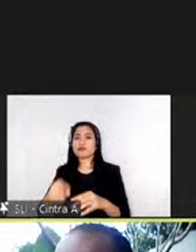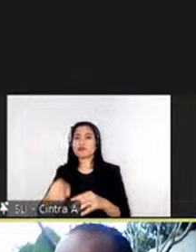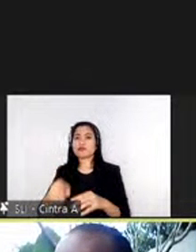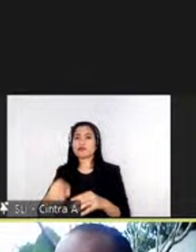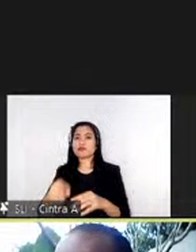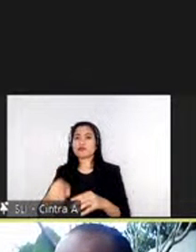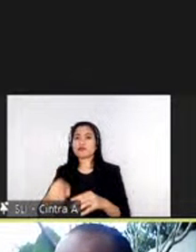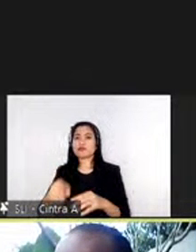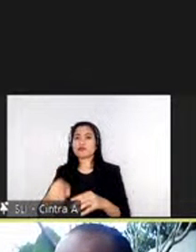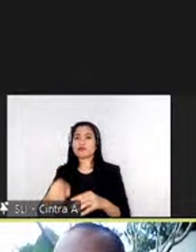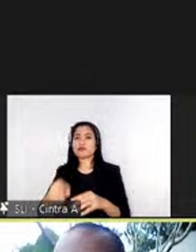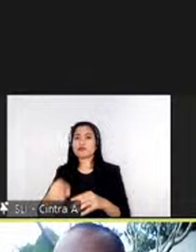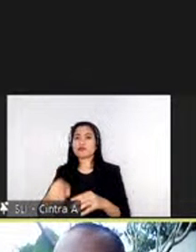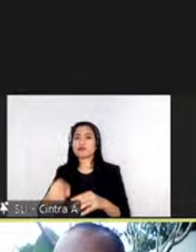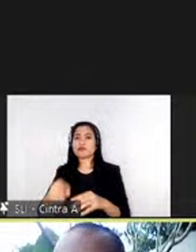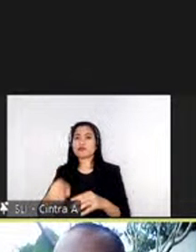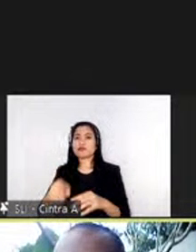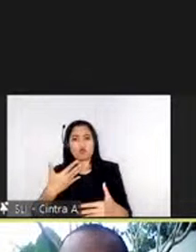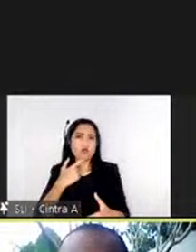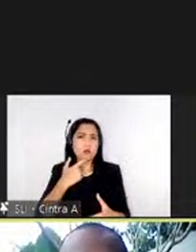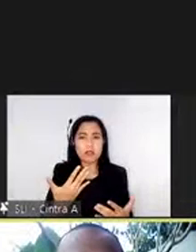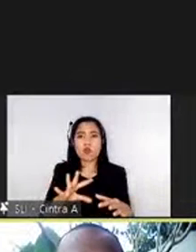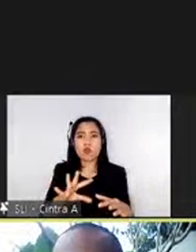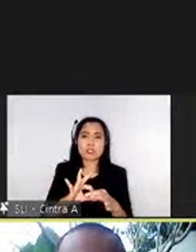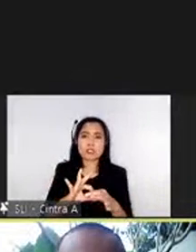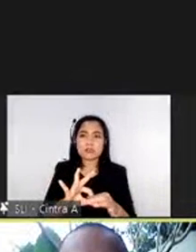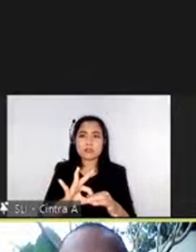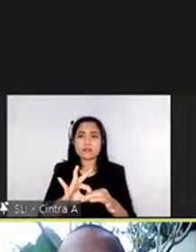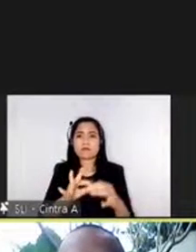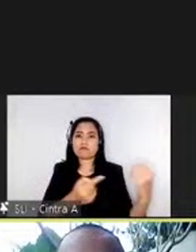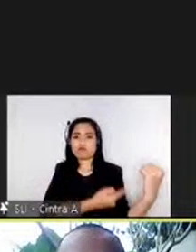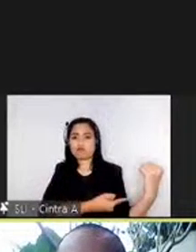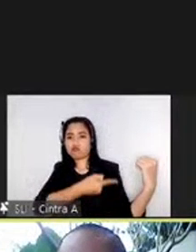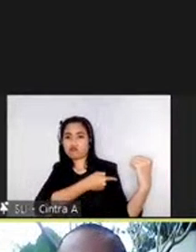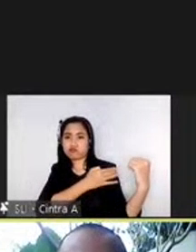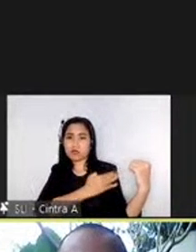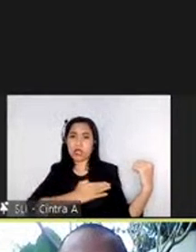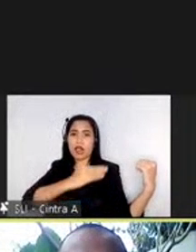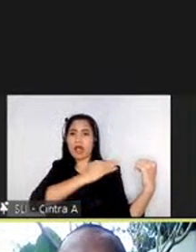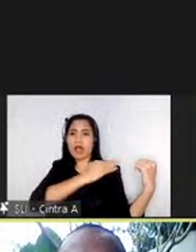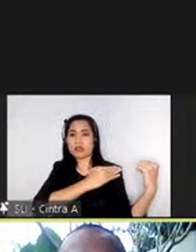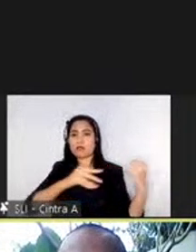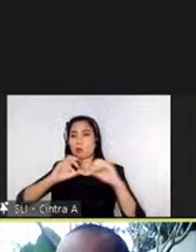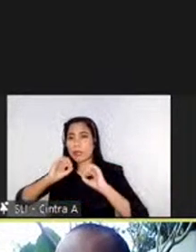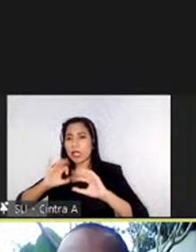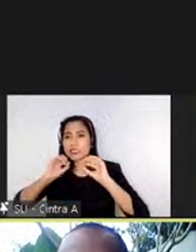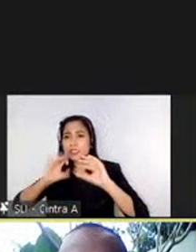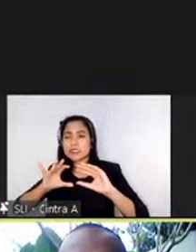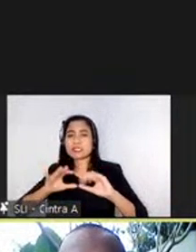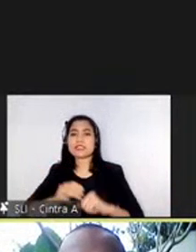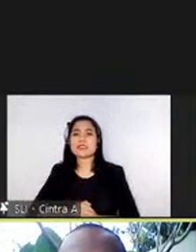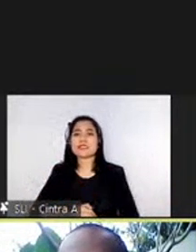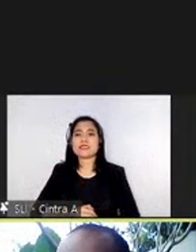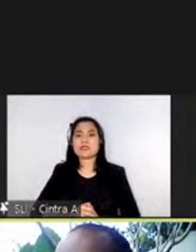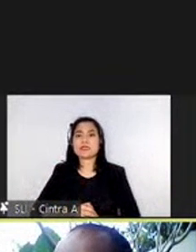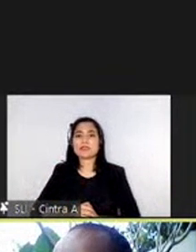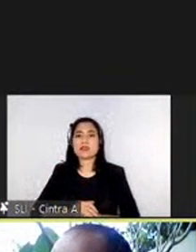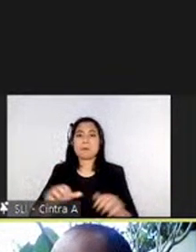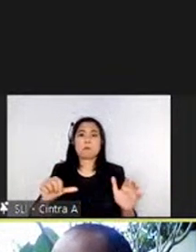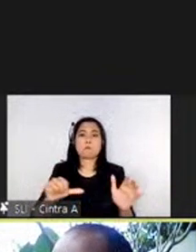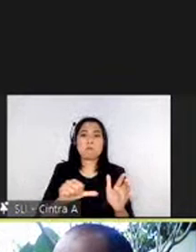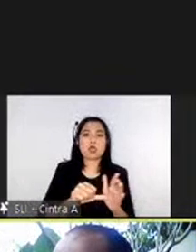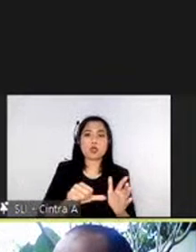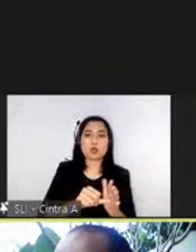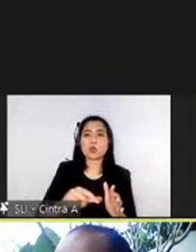kolaborasi eh peningkatan kapasitas kampanye penelitian publikasi membantu dan bahkan kita juga